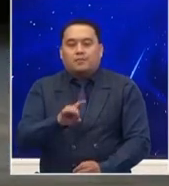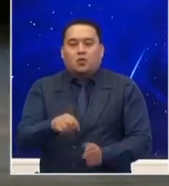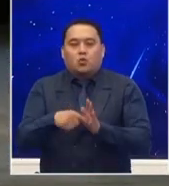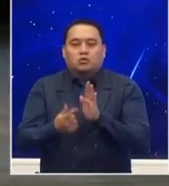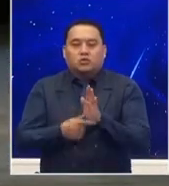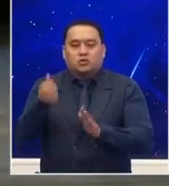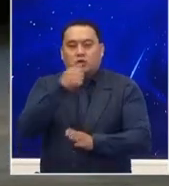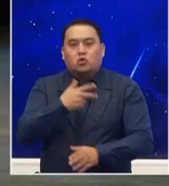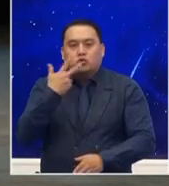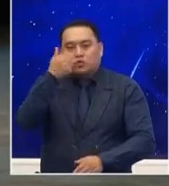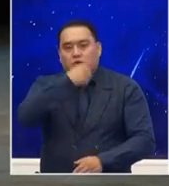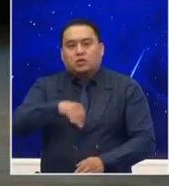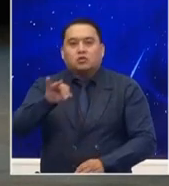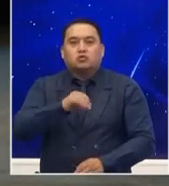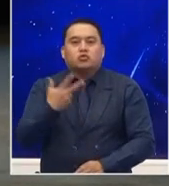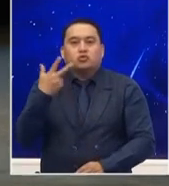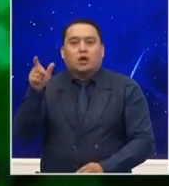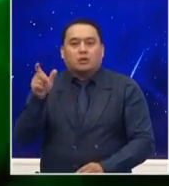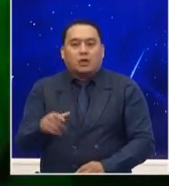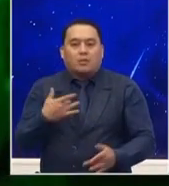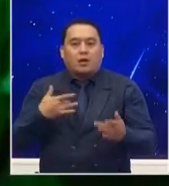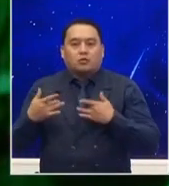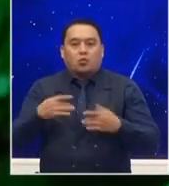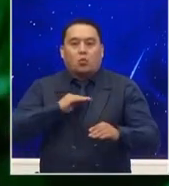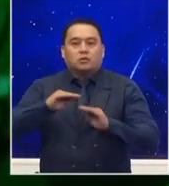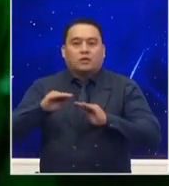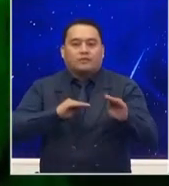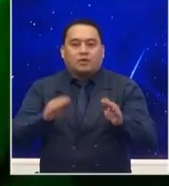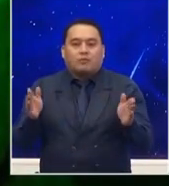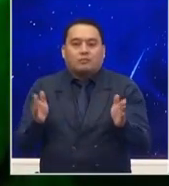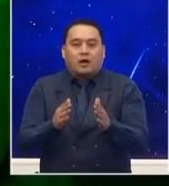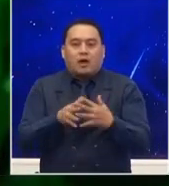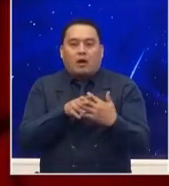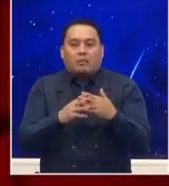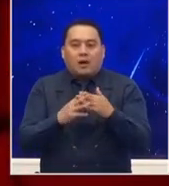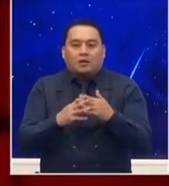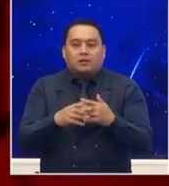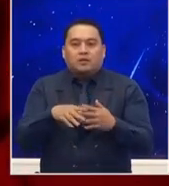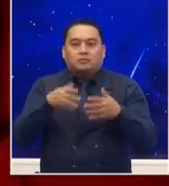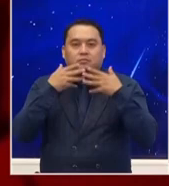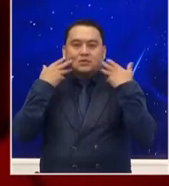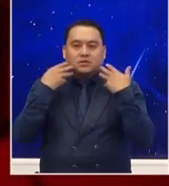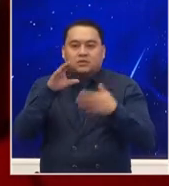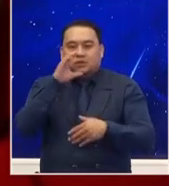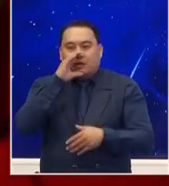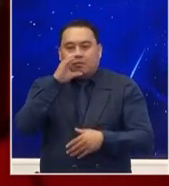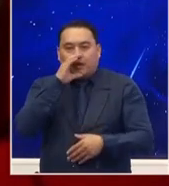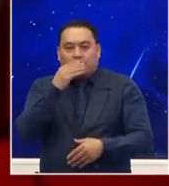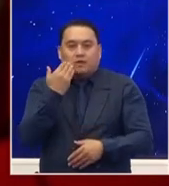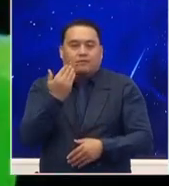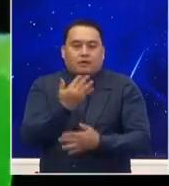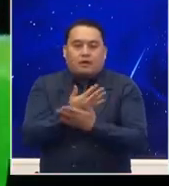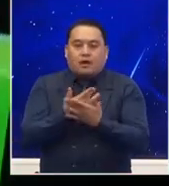3 жылдық тарихы бар ұжым шағы актердан тұрады. Репертуарларда шағын Абай ауылы, Итпен мысық неге араз, жаңа жылдық